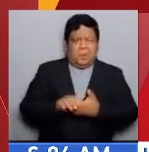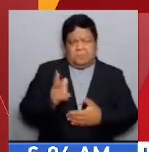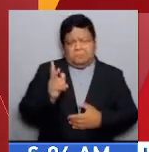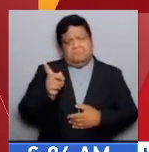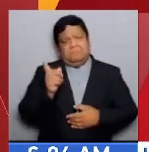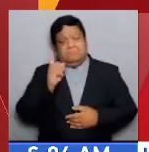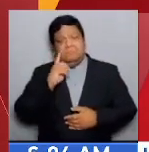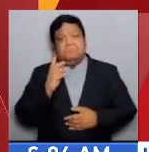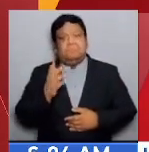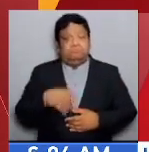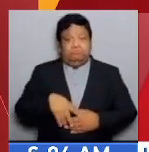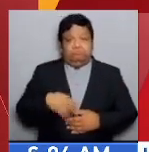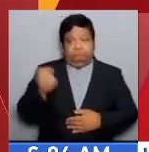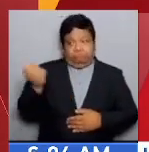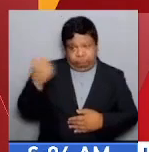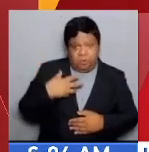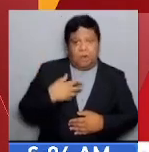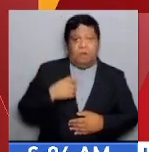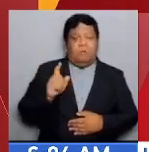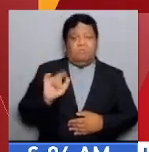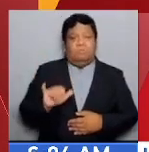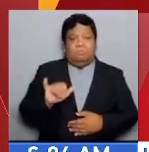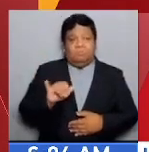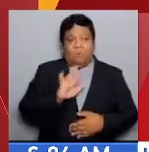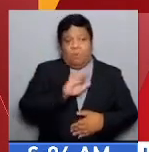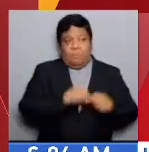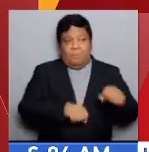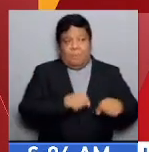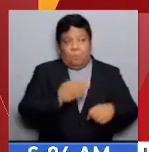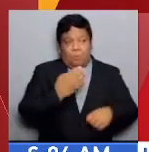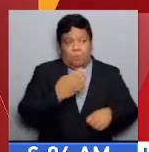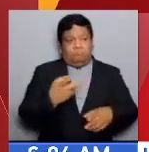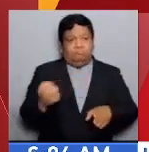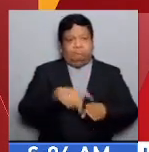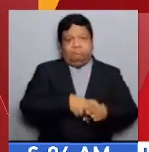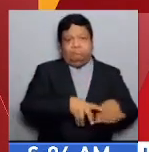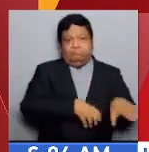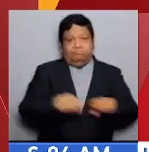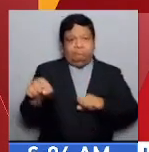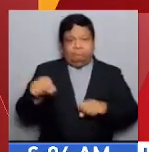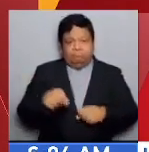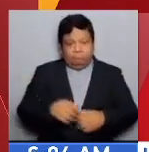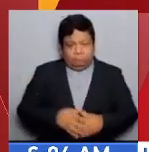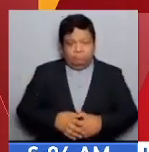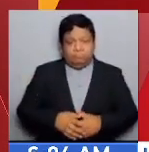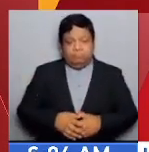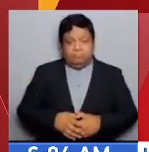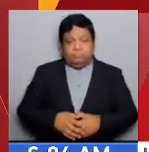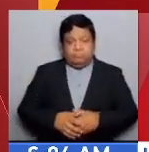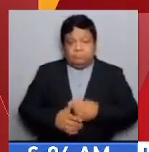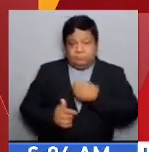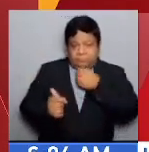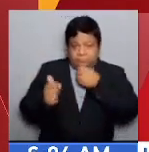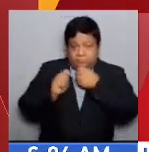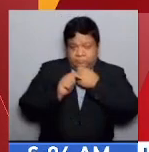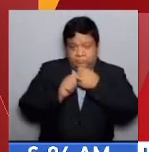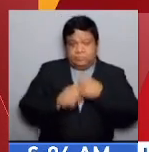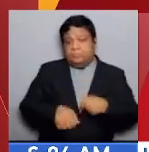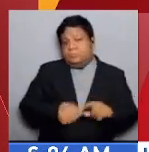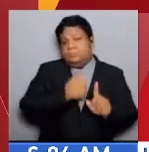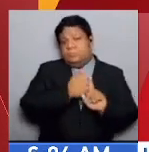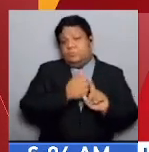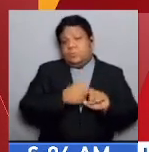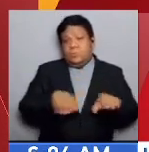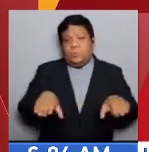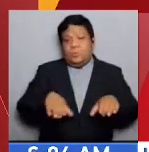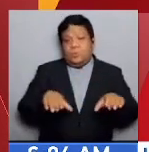nga, yung bike mo kulay blue, sinakyan na ng bata. Sumasideline daw bilang construction worker si Mang Dominado.